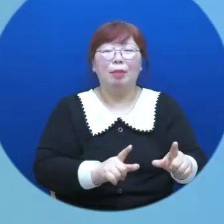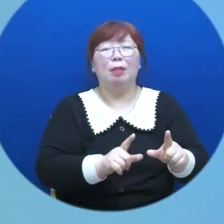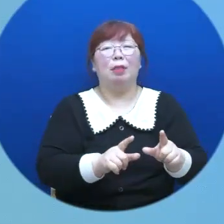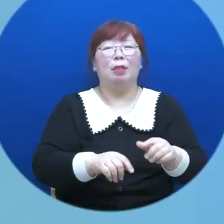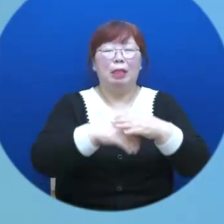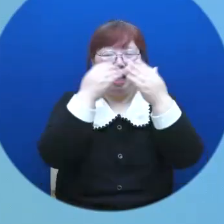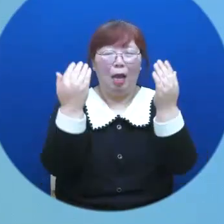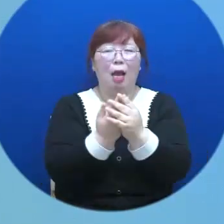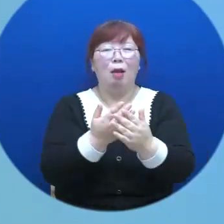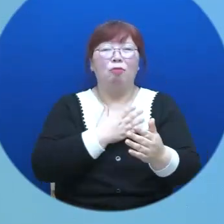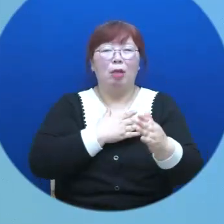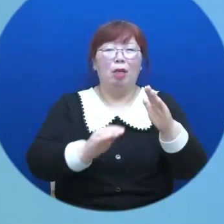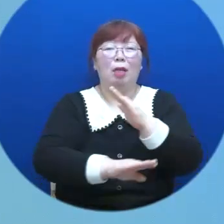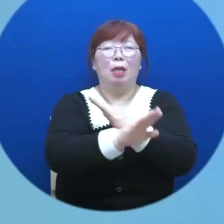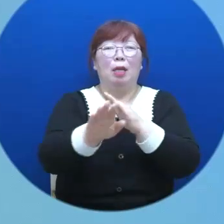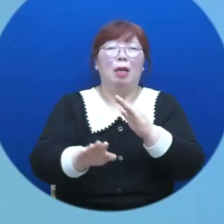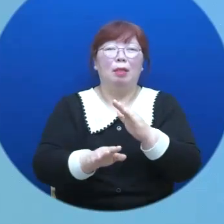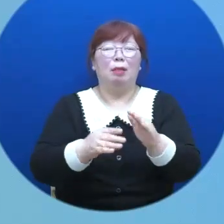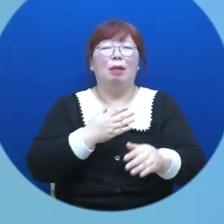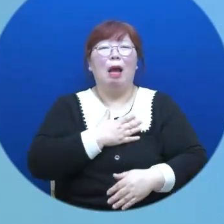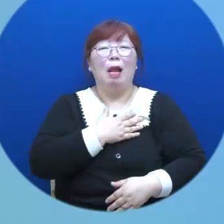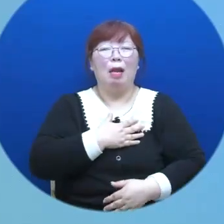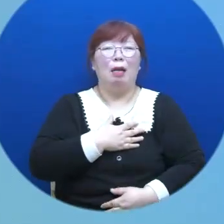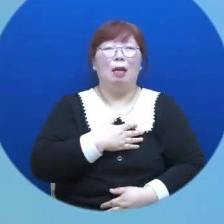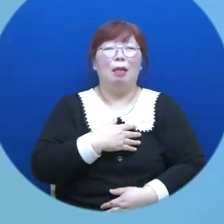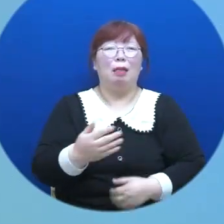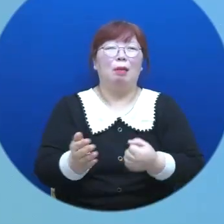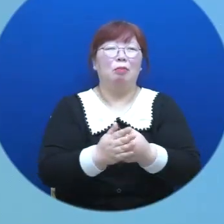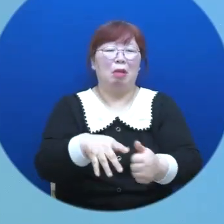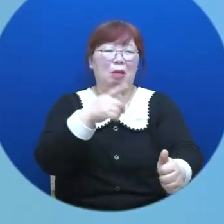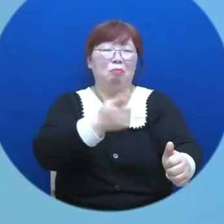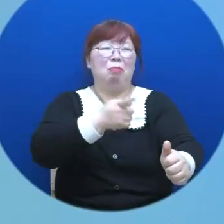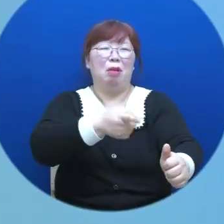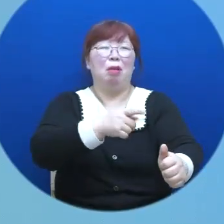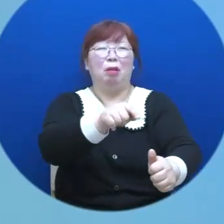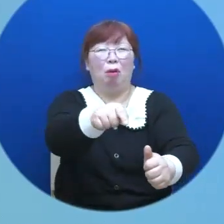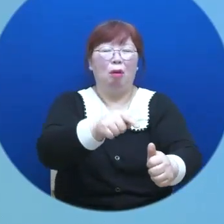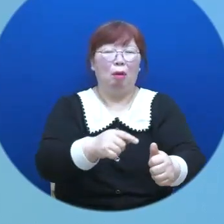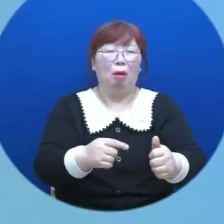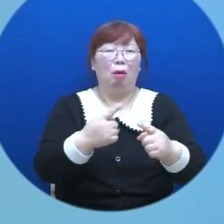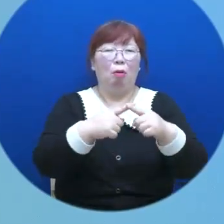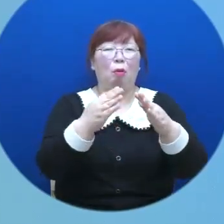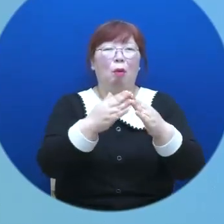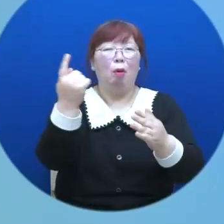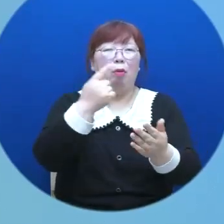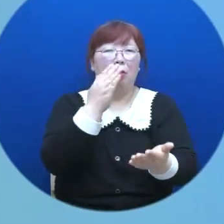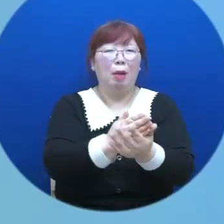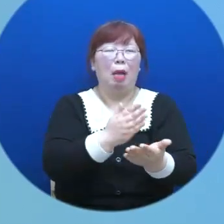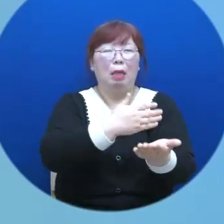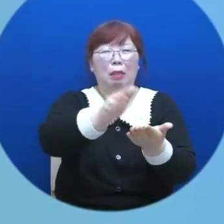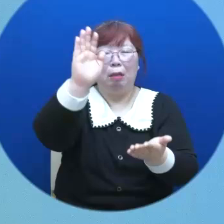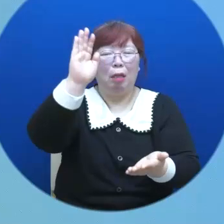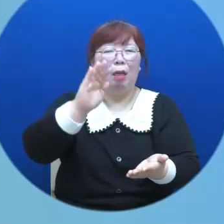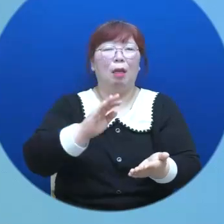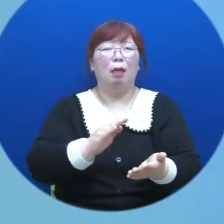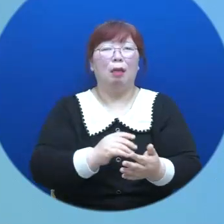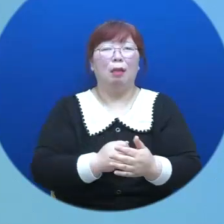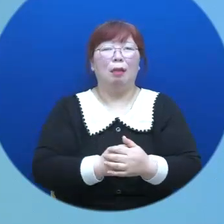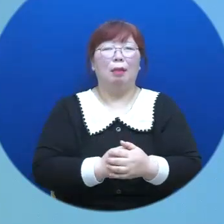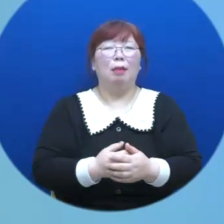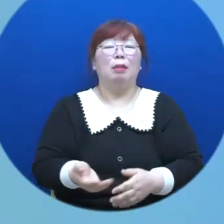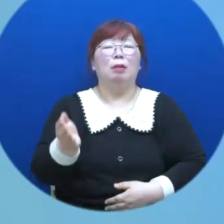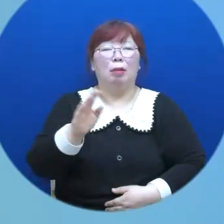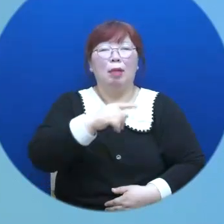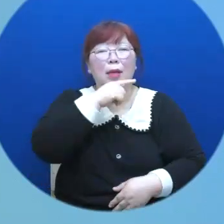동네니까. 그러니까 다 손각질하는 거예요. 떠나주기를 바라는 거예요. 그러니까 얘도 있을 수가 없어요. 그런데